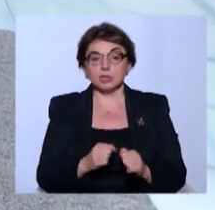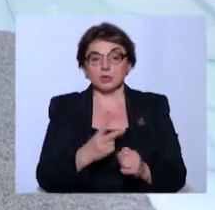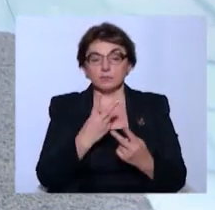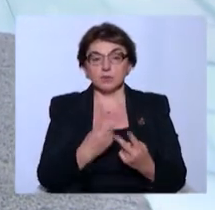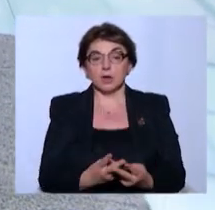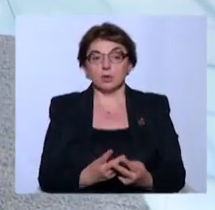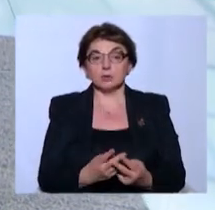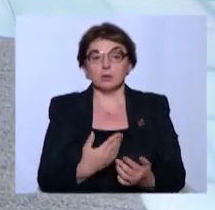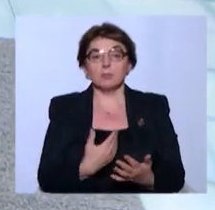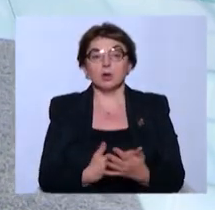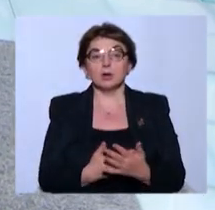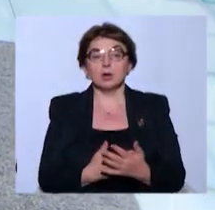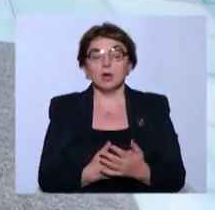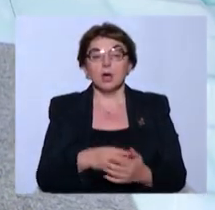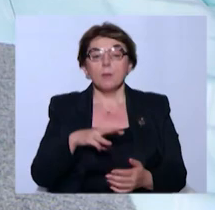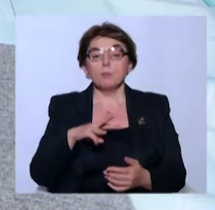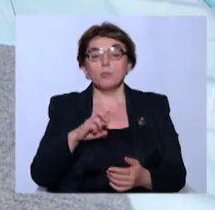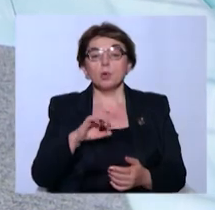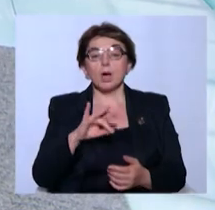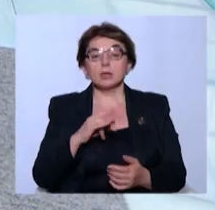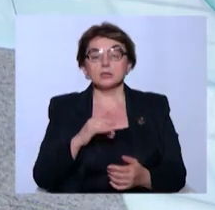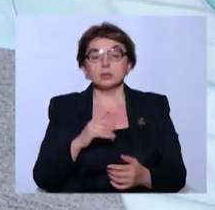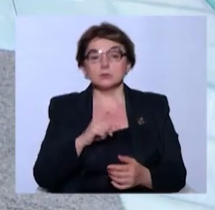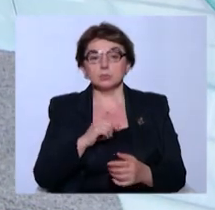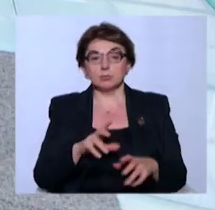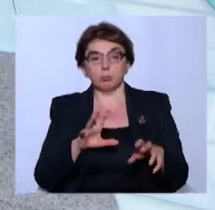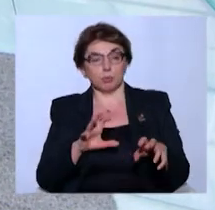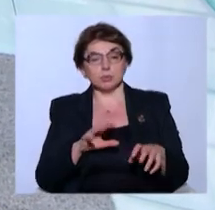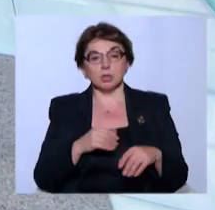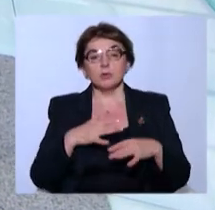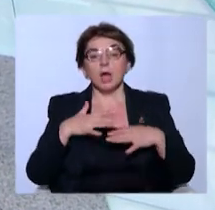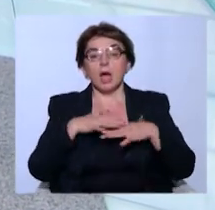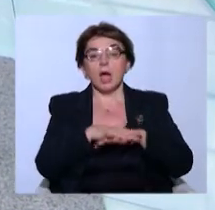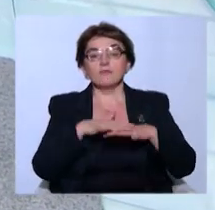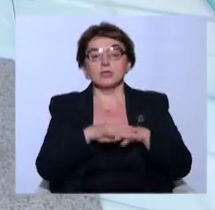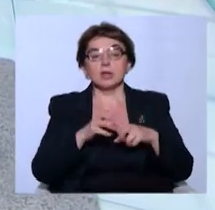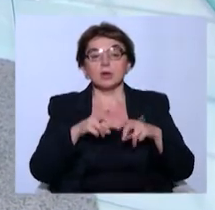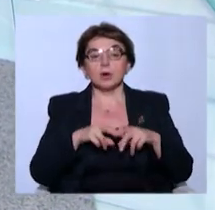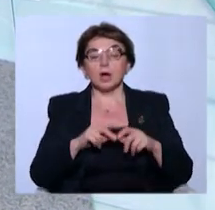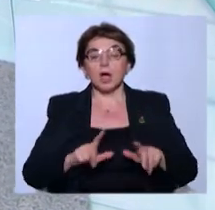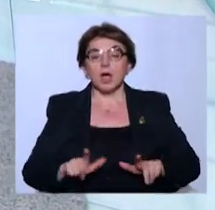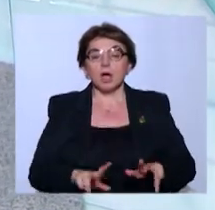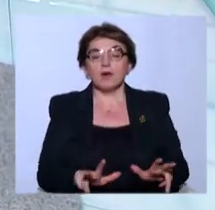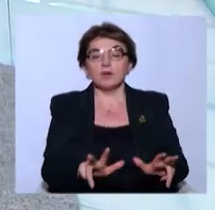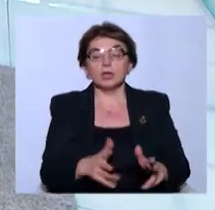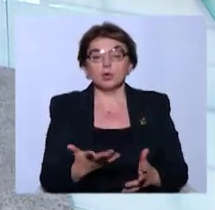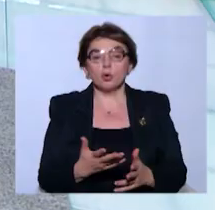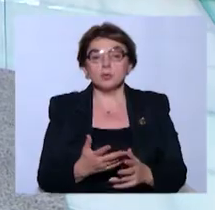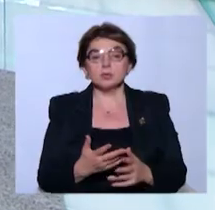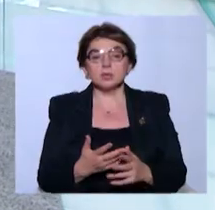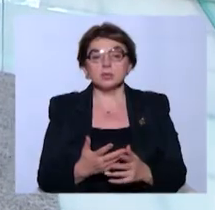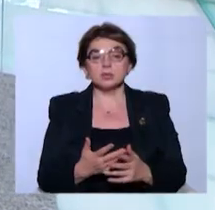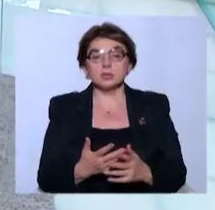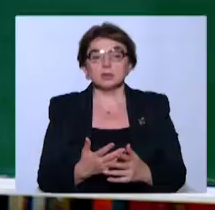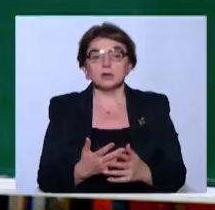სავანაში მაგალითად, როდესაც გვალვების პერიოდი დგება, ცხოველების ჯოგი მიგრირებს